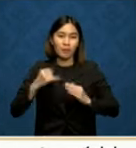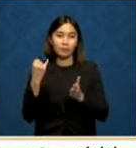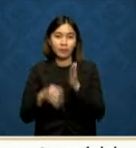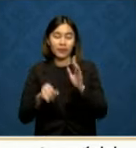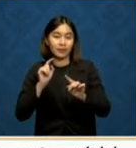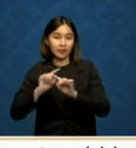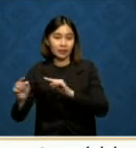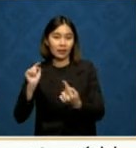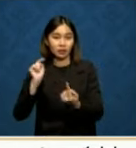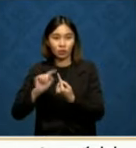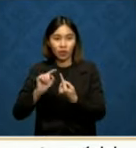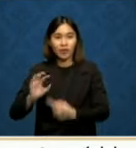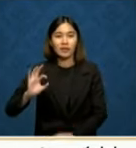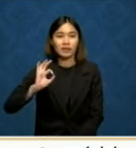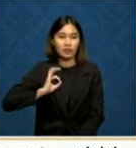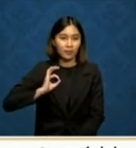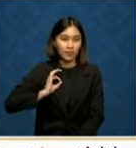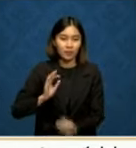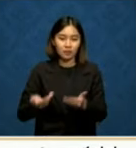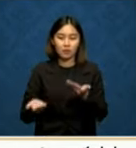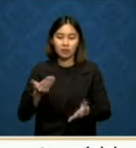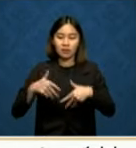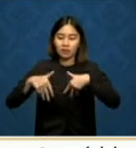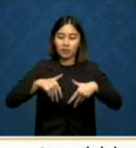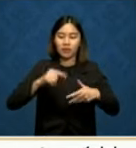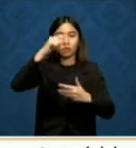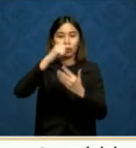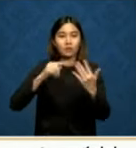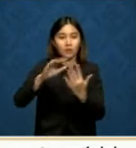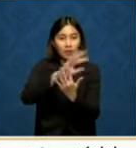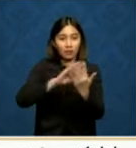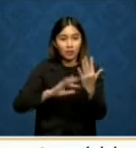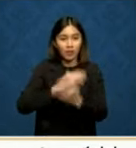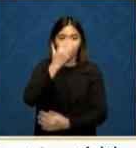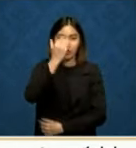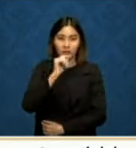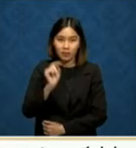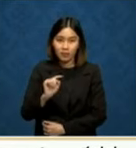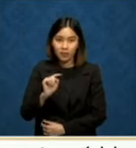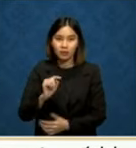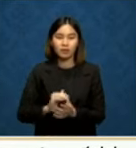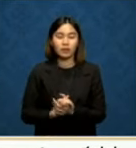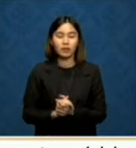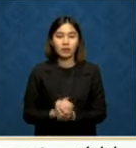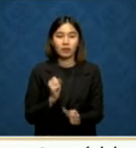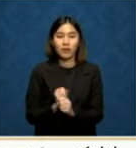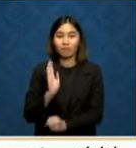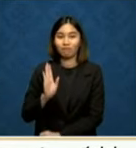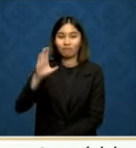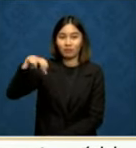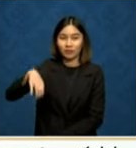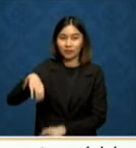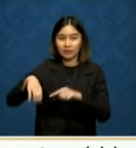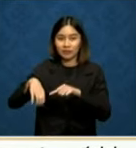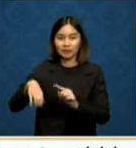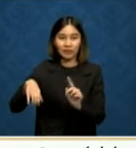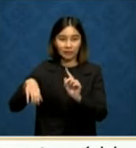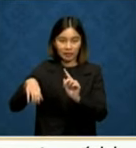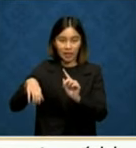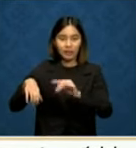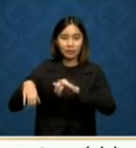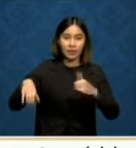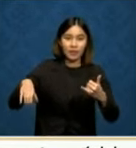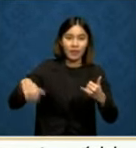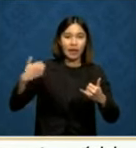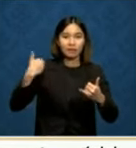ที่จะมีต่อสมาชิกหอประชาชนในประเทศไยนะคะเนองจากการที่บริษัทเองก็อาจจะ